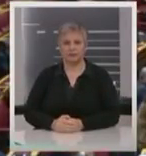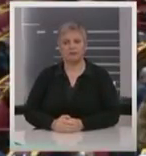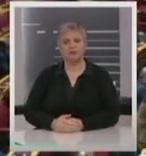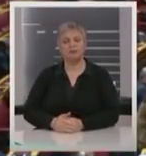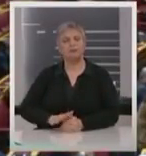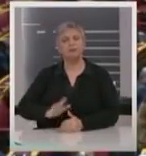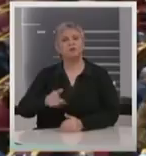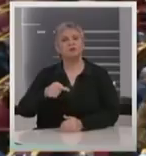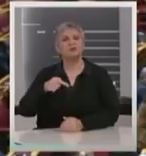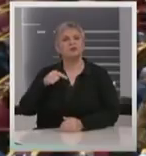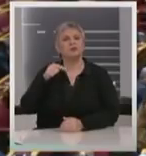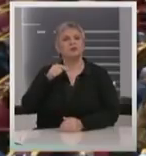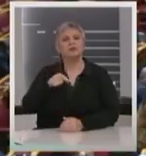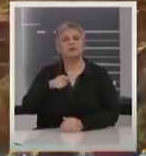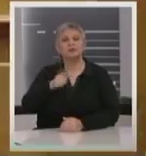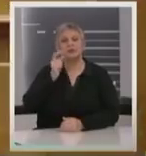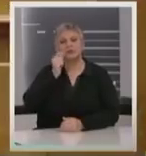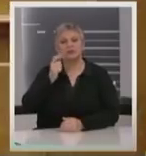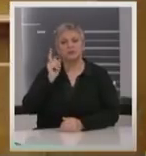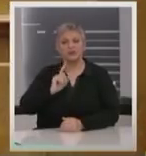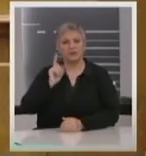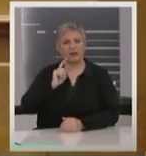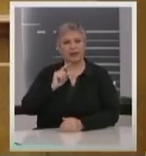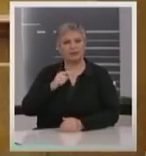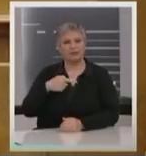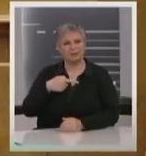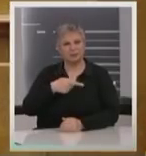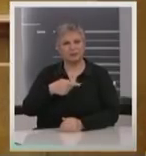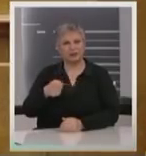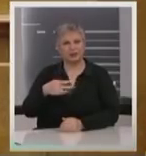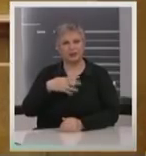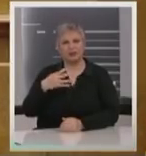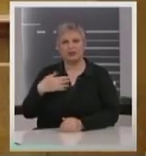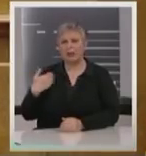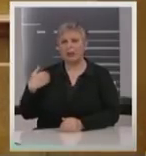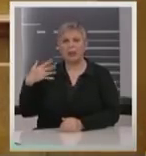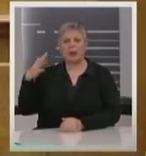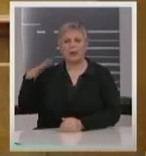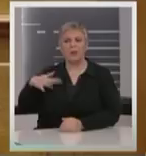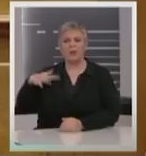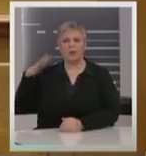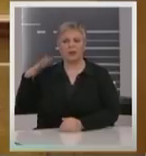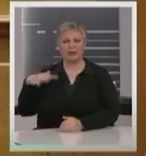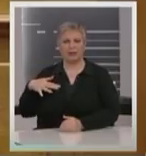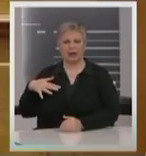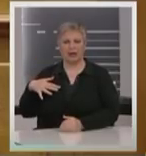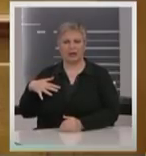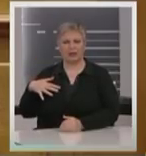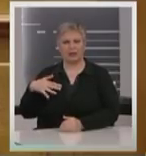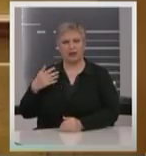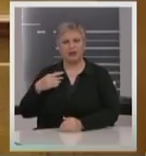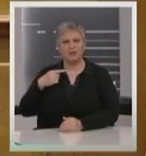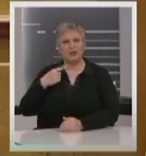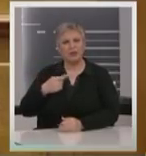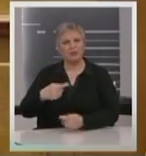Κυρίες και κύριοι της συμπολίτευσης, εδώ και 5 μέρες, με μια ασυνήθιστη βέβαια για τα κοινοβουλευτικά ήθη